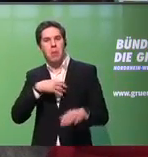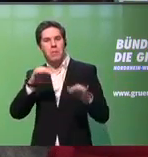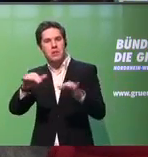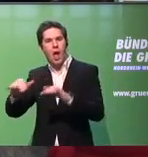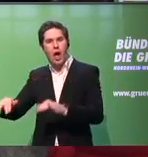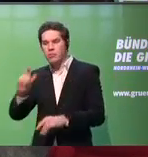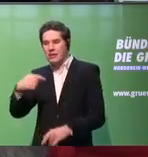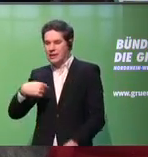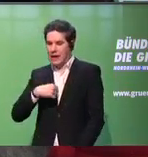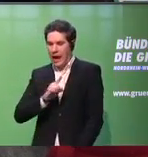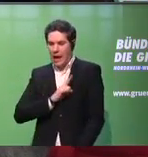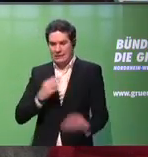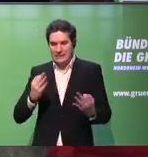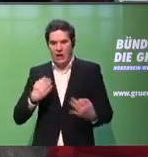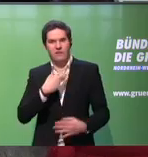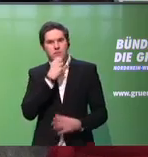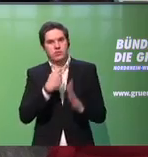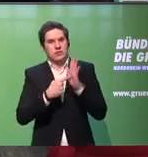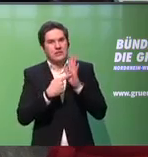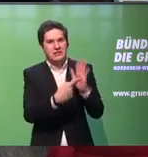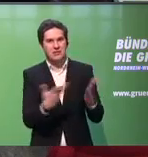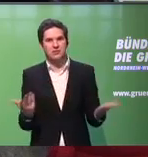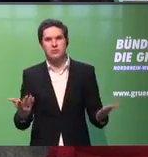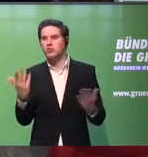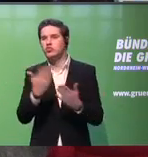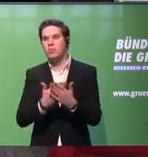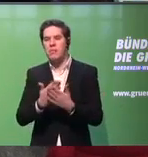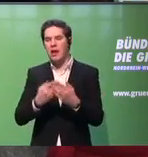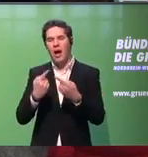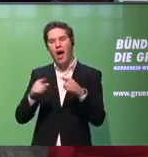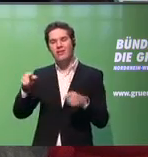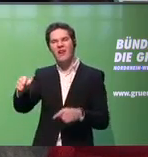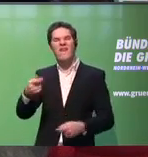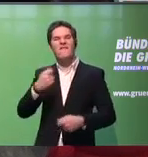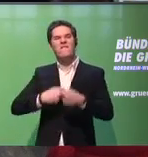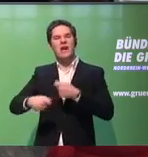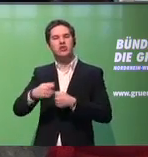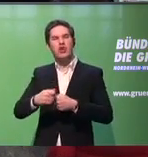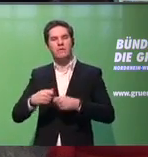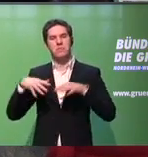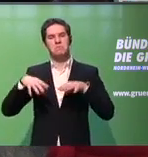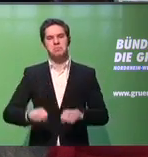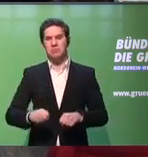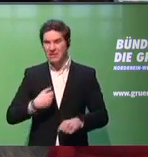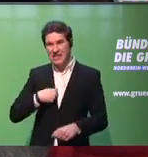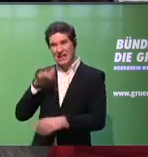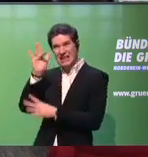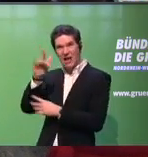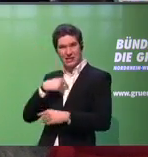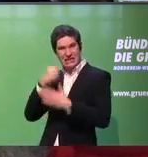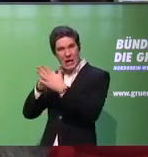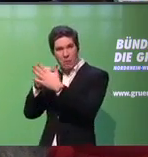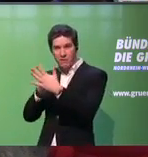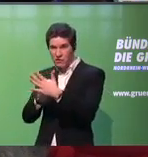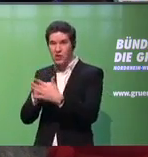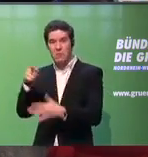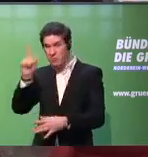zu verfechten oder beispielsweise auch gegen diejenigen zu kämpfen, die großen wirtschaftlichen Einfluss haben, ist es eben sehr schwierig, auch